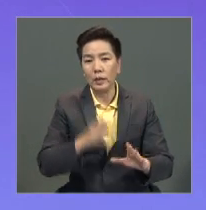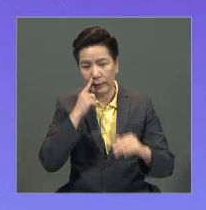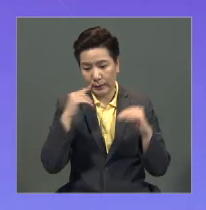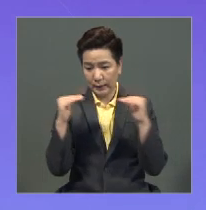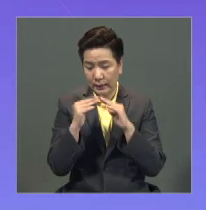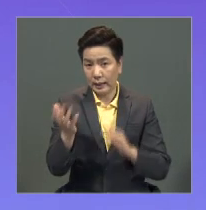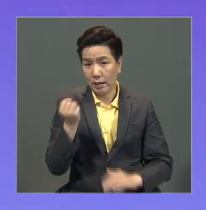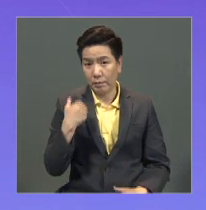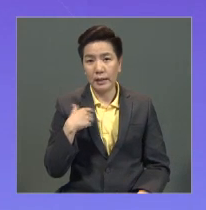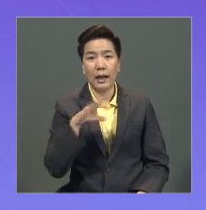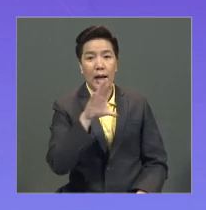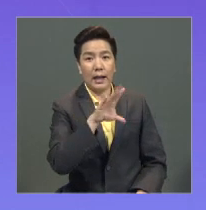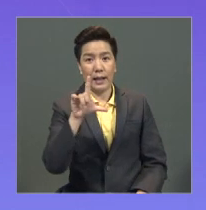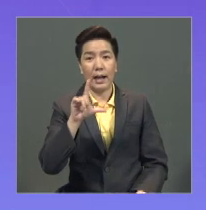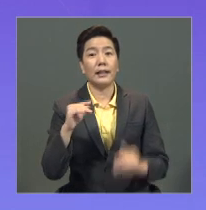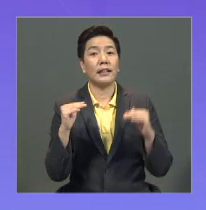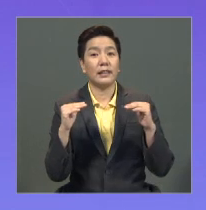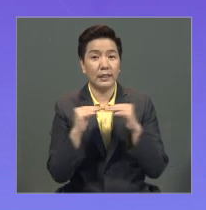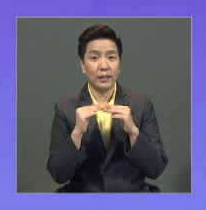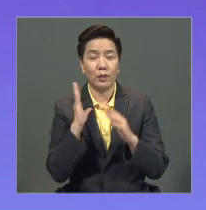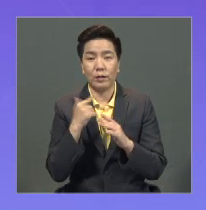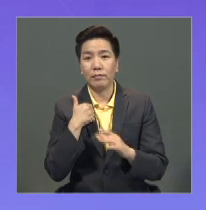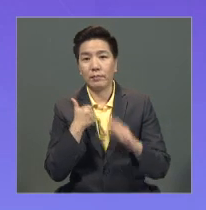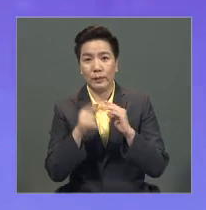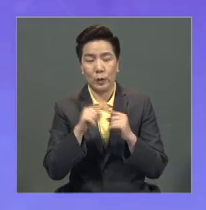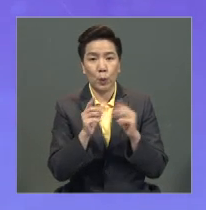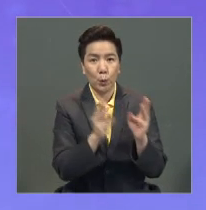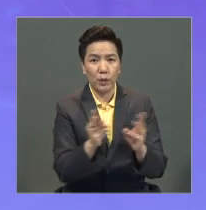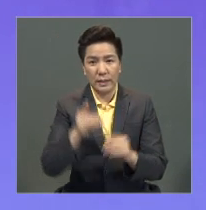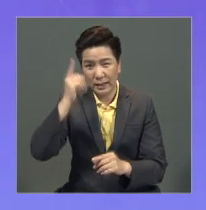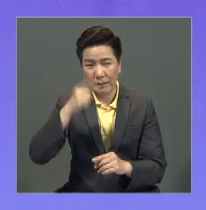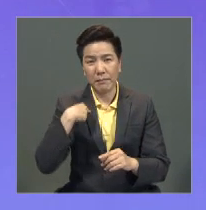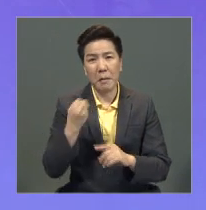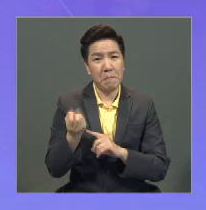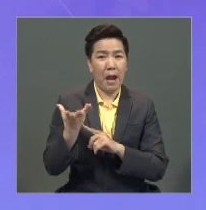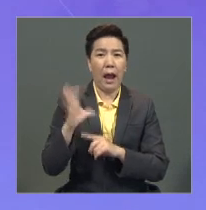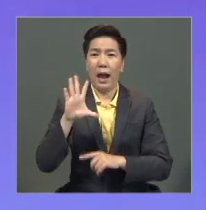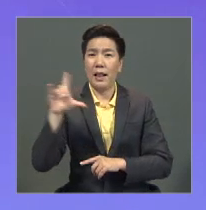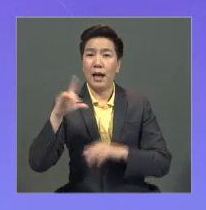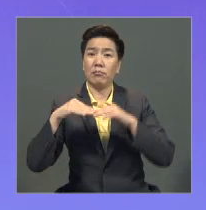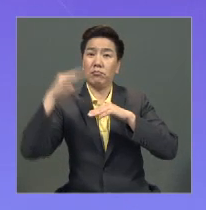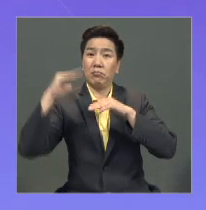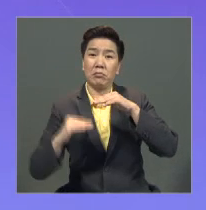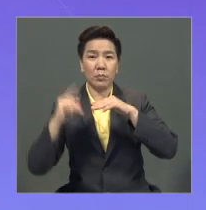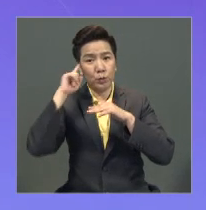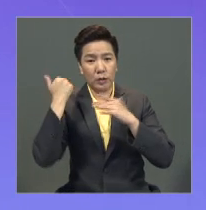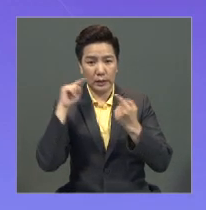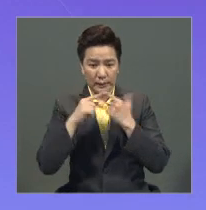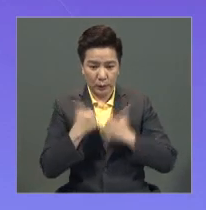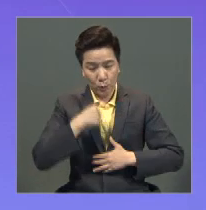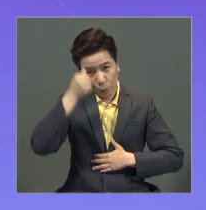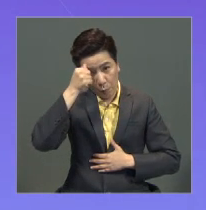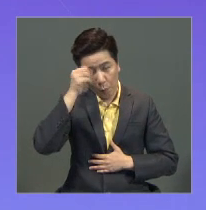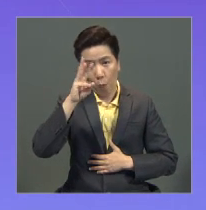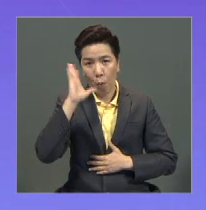ที่ผ่านมาน่าจะเป็นคนแรกๆเลยด้วยซ้ำไปนะฮะแต่ตอนแรกที่คุณลงเนี่ยคุณเจอปัญหานิดนึงครับหัวร้อนวันนั้นเอาวันแรกเนี่ยก็ลงทะเบียนไม่ได้แต่ว่าปรากฎว่าจนถึงวันนี้จริงๆแล้วเนี่ยเขาบอกว่าจะคนจะได้สิเนี่ย5ล้านสิบแต่ถ้าละ 10คนที่จะเข้ามาในส่วนของมาตรการอย่างอาจจะมากกว่า5ล้านหรือไม่ถึงท่าลานก็ได้จนถึงวันนี้